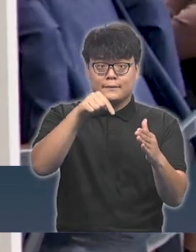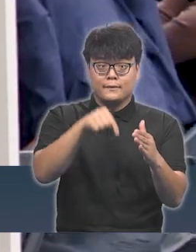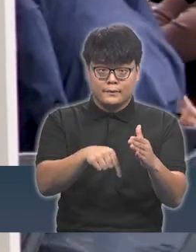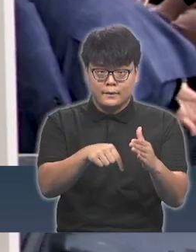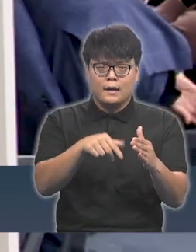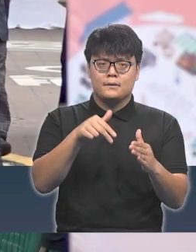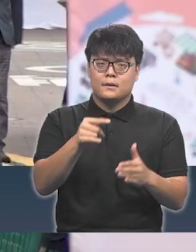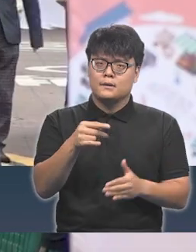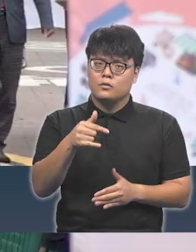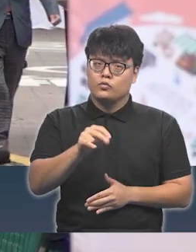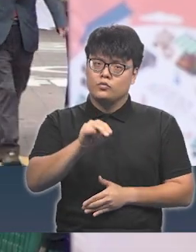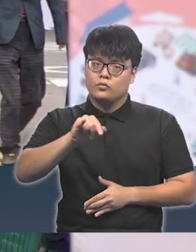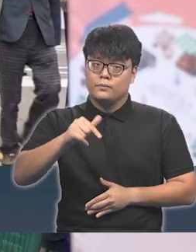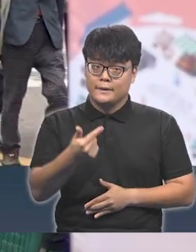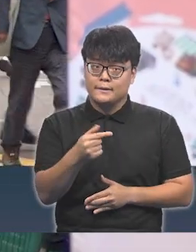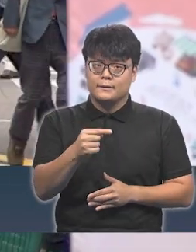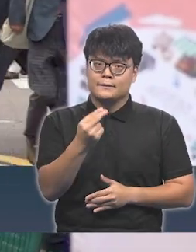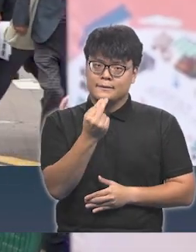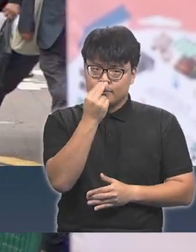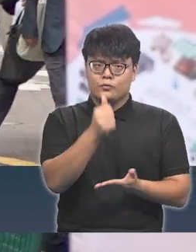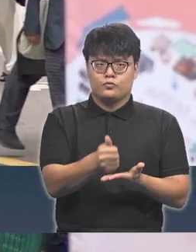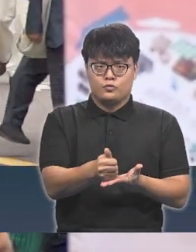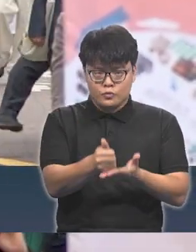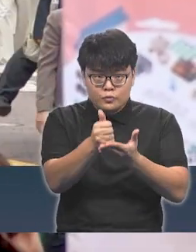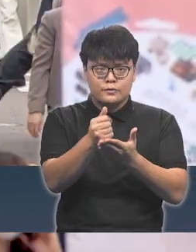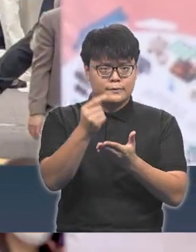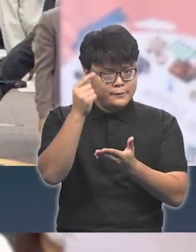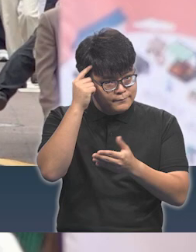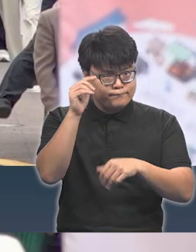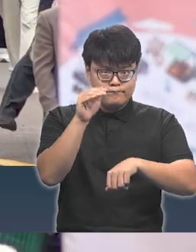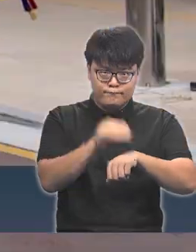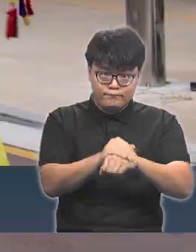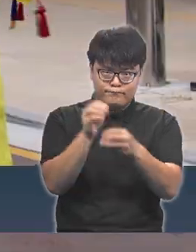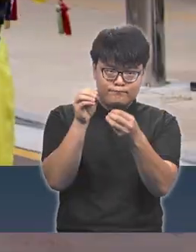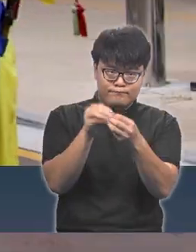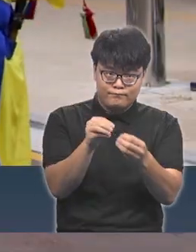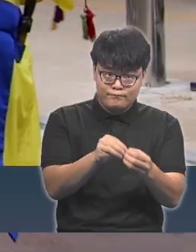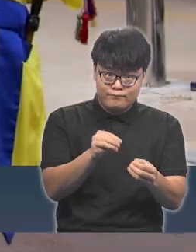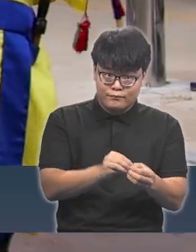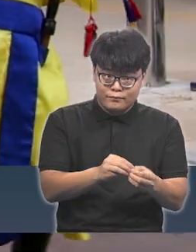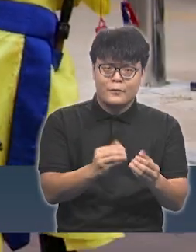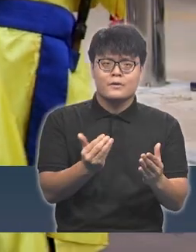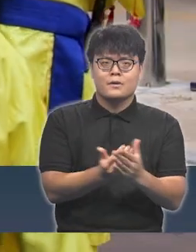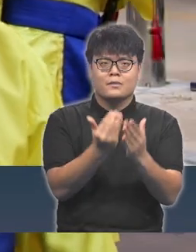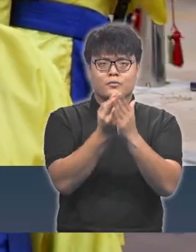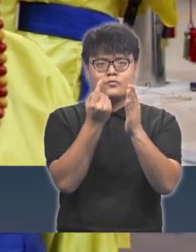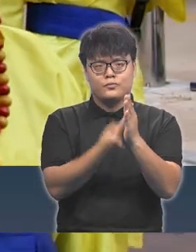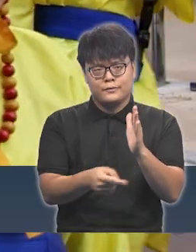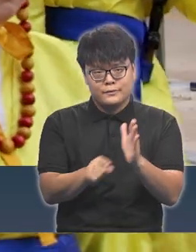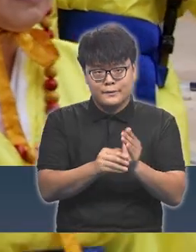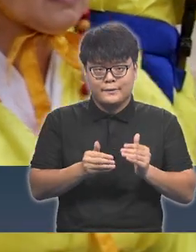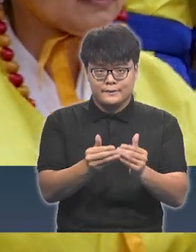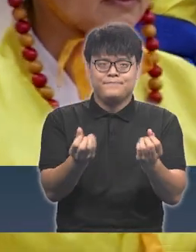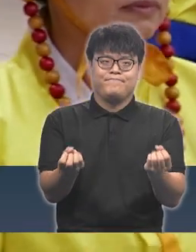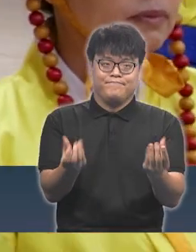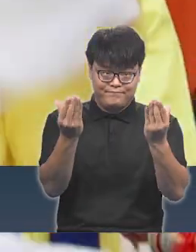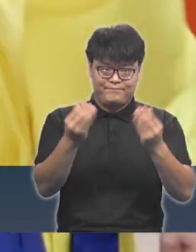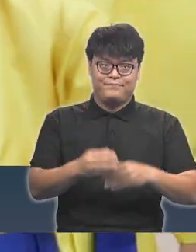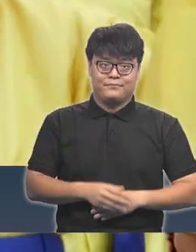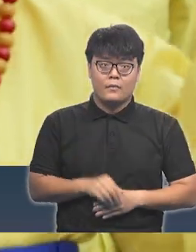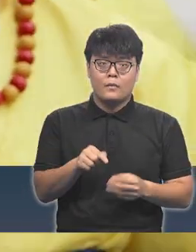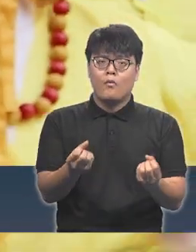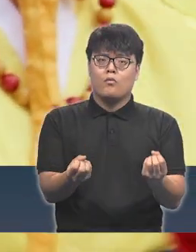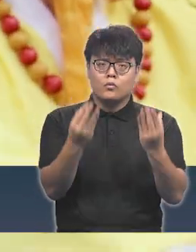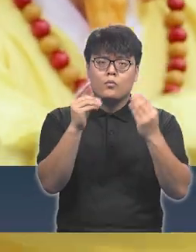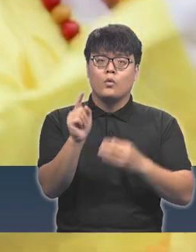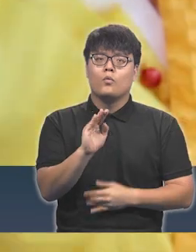문화축제는 선조들의 재세 구민과 생명 존중 정신을 계승하고 전통 한의학의 발전을 위해 진행되는